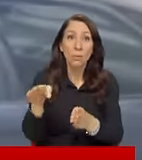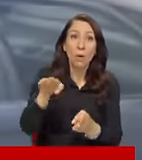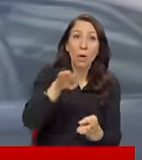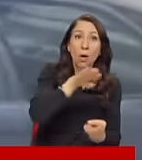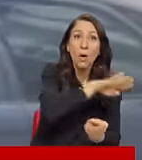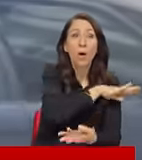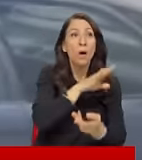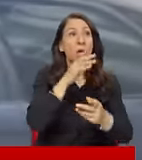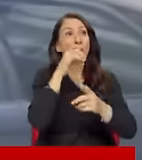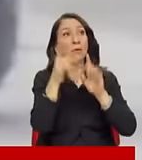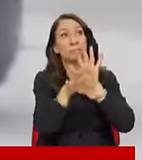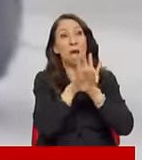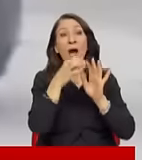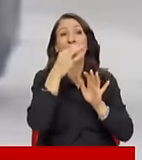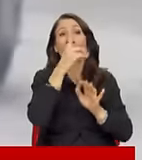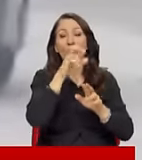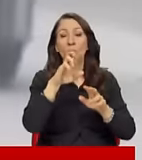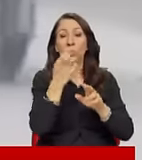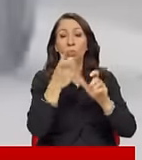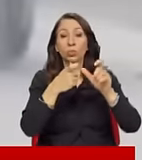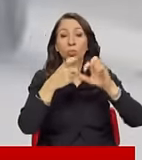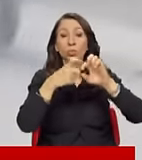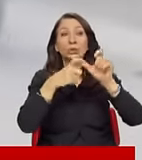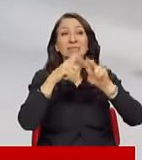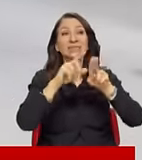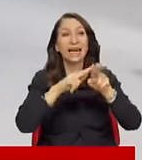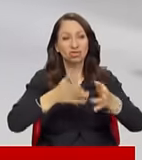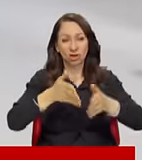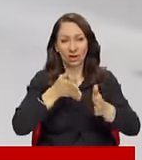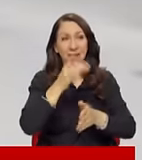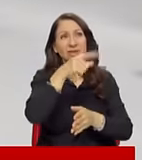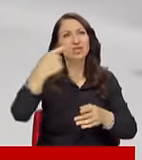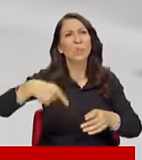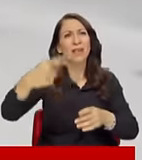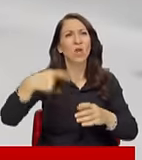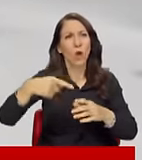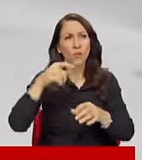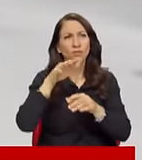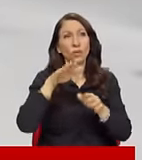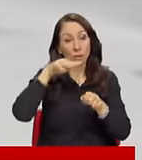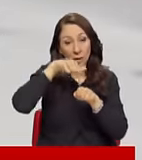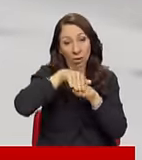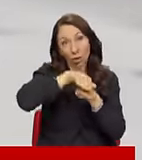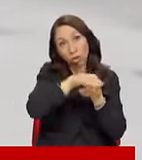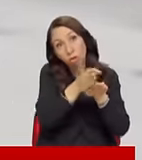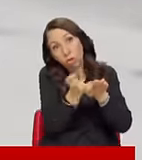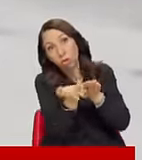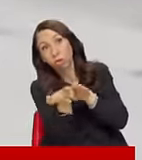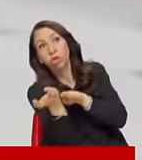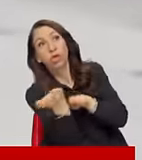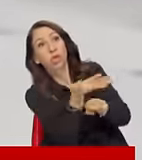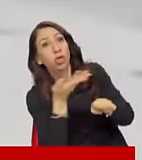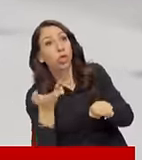yansıdı. Ankara Pursaklar'da caddeye çıkan çimento tankeri yokuş aşağı yolda devrildi. Dönmeye başlayarak yol